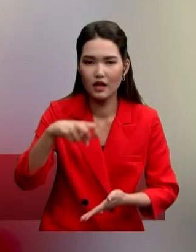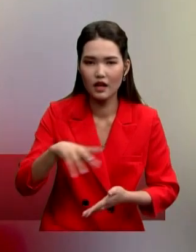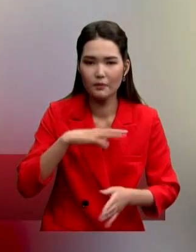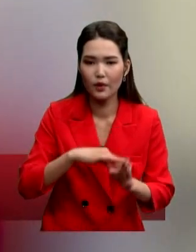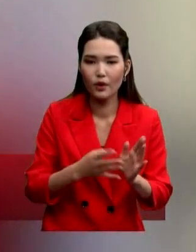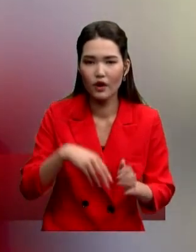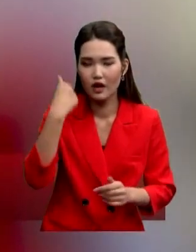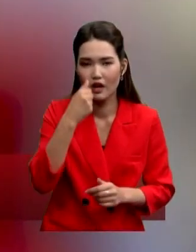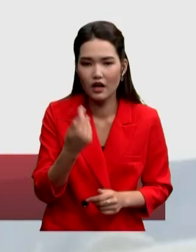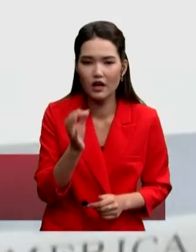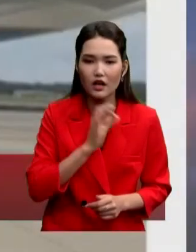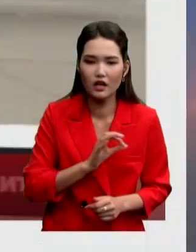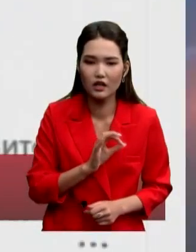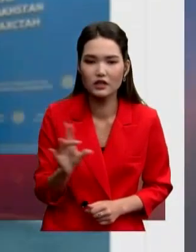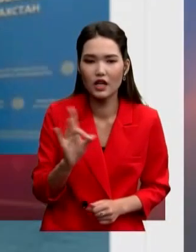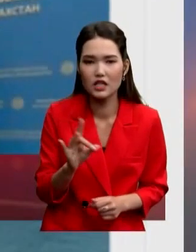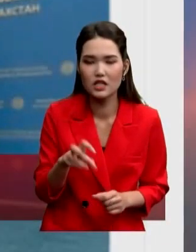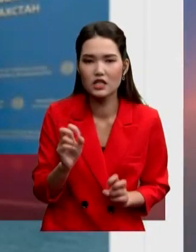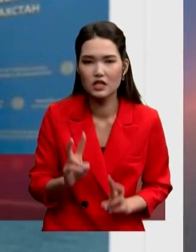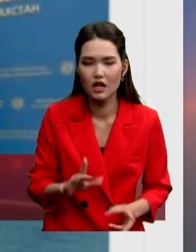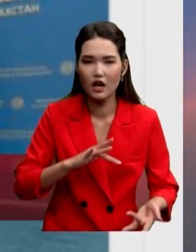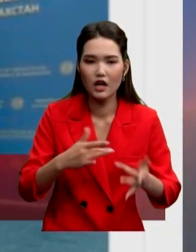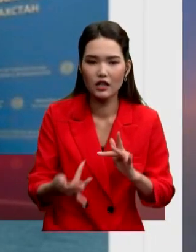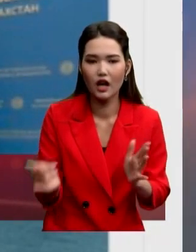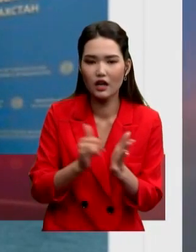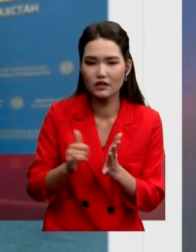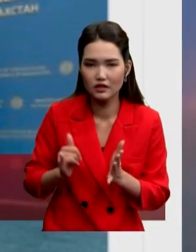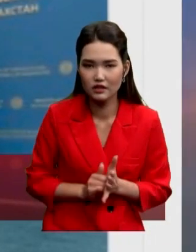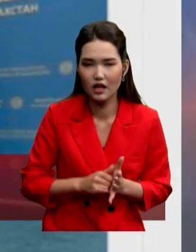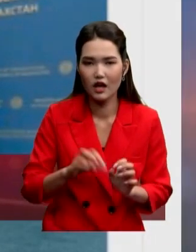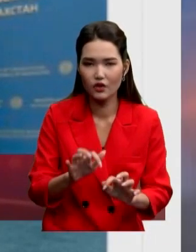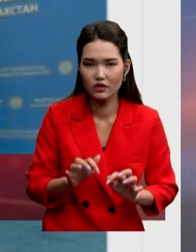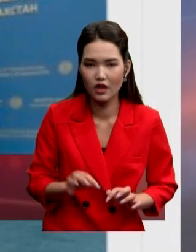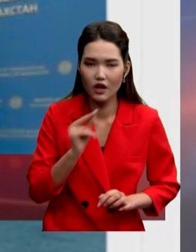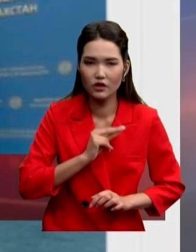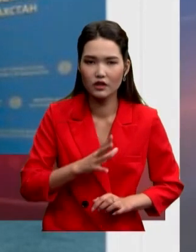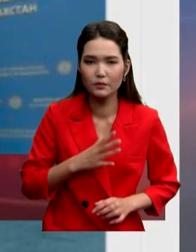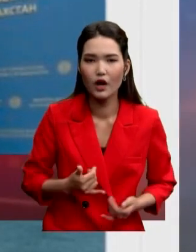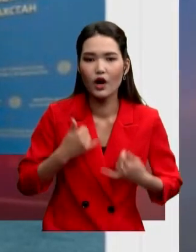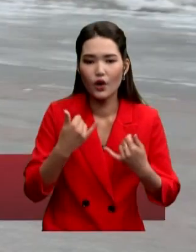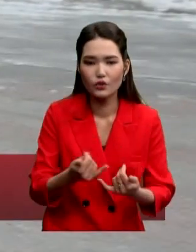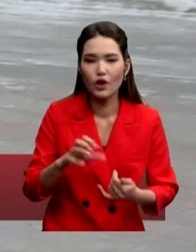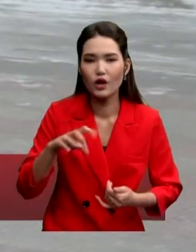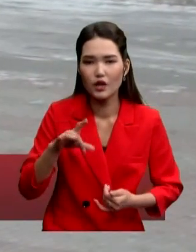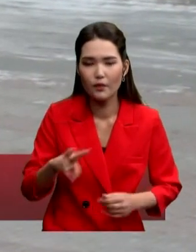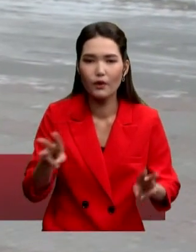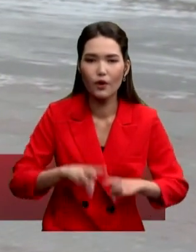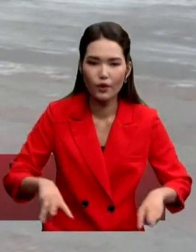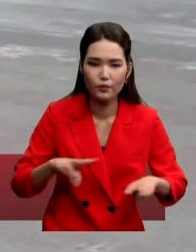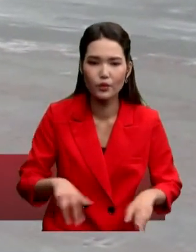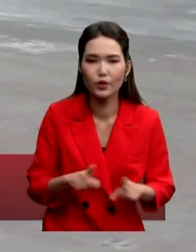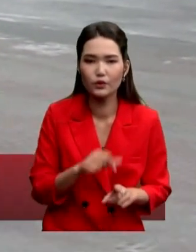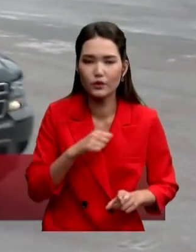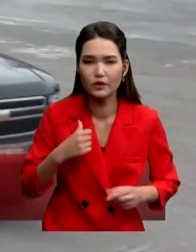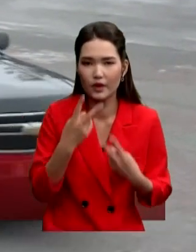ғасырдың қазақ көсемі Әбілқайыр ханның портреті ілініп тұрғанын өзінің Twitter парақшасында жазды. Құрметті мейманды министр Мұхтар Тілеуберді қарсы